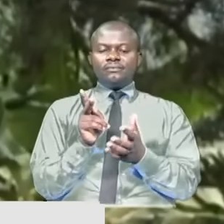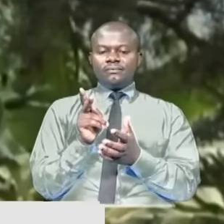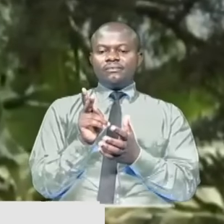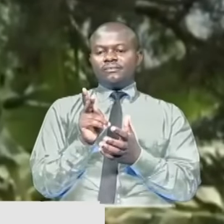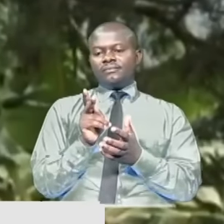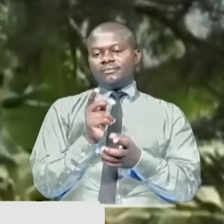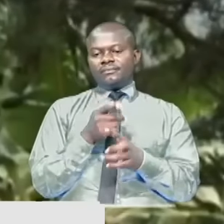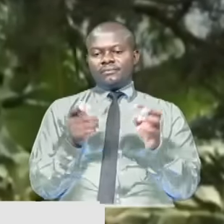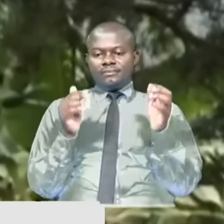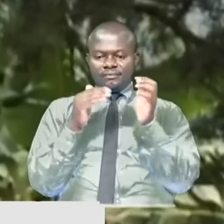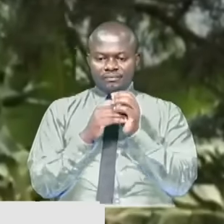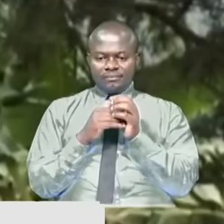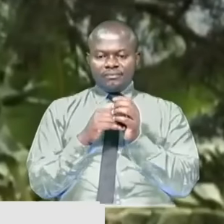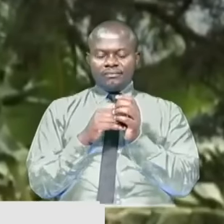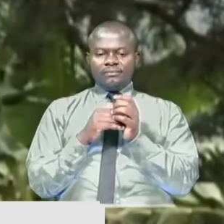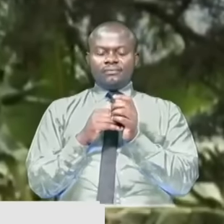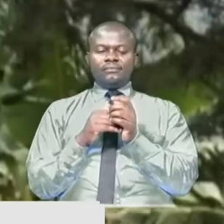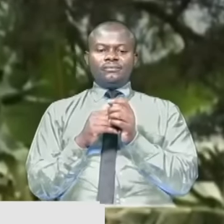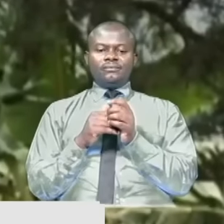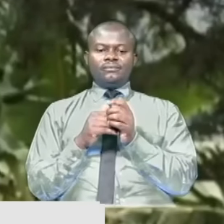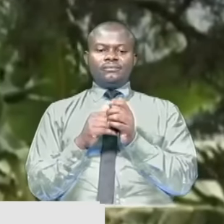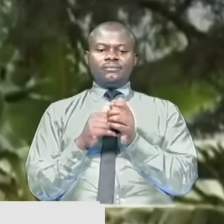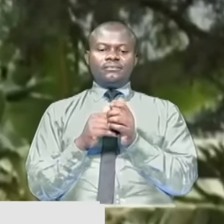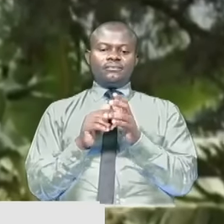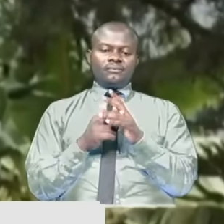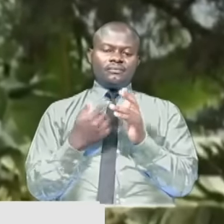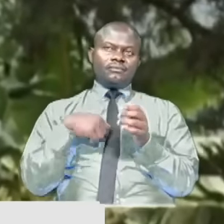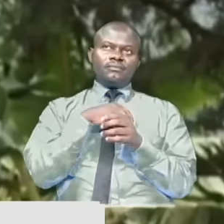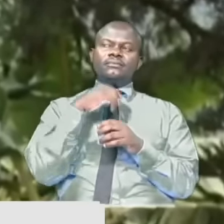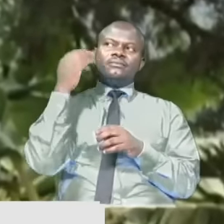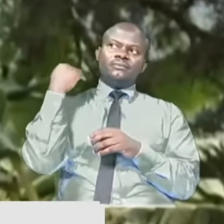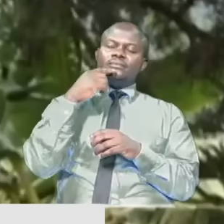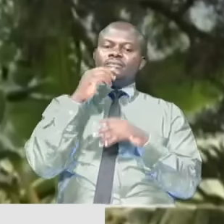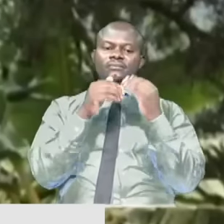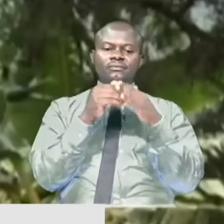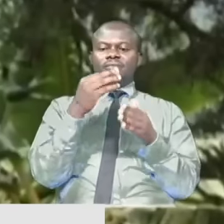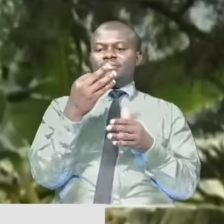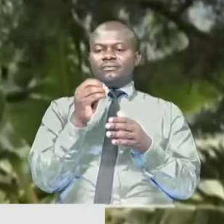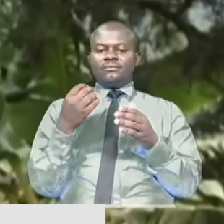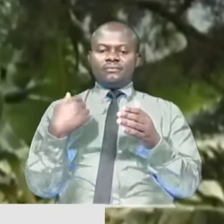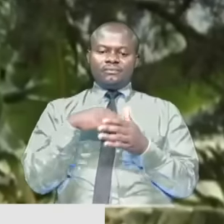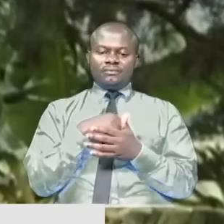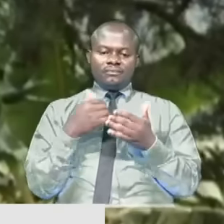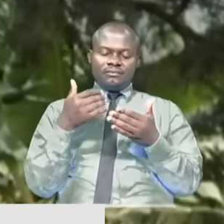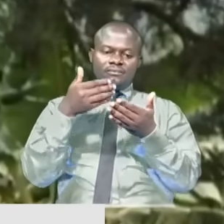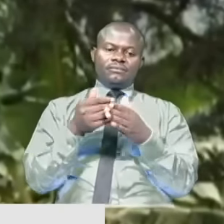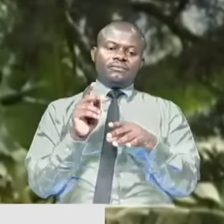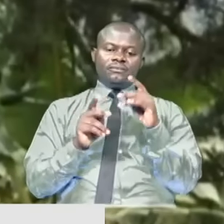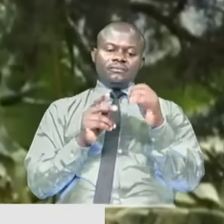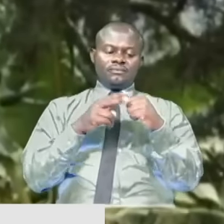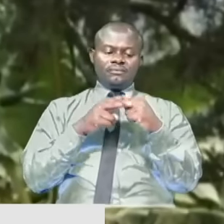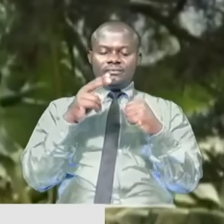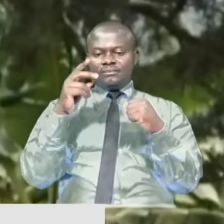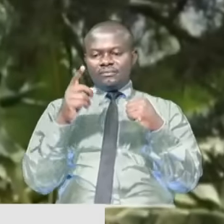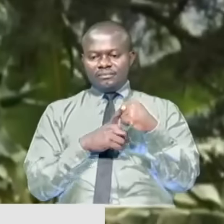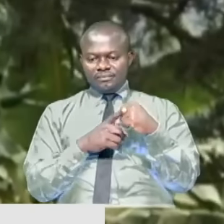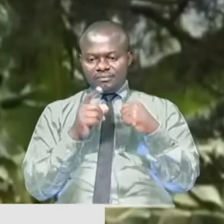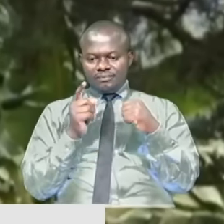ubu ngubu nk'iryo tsinda twatangiye turi abantu 30 ubu ngubu tugeze ku bantu